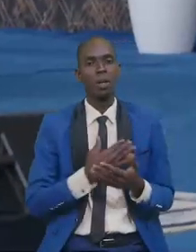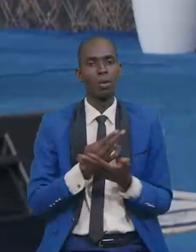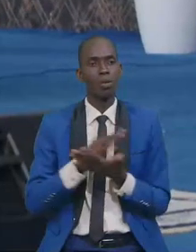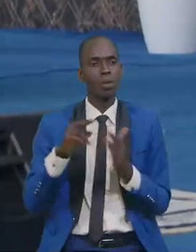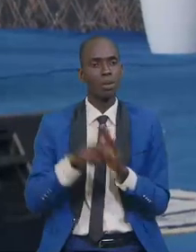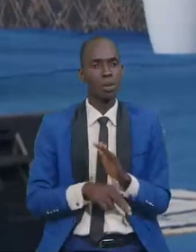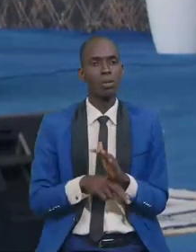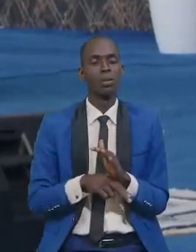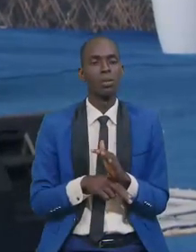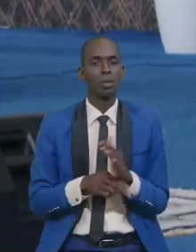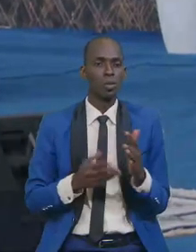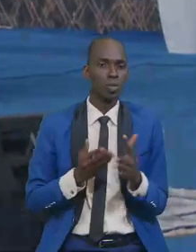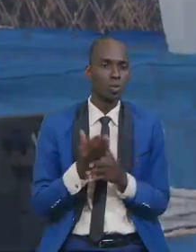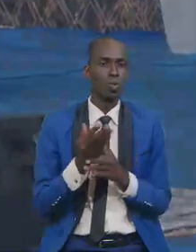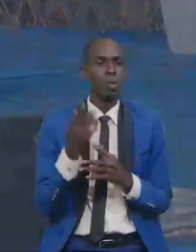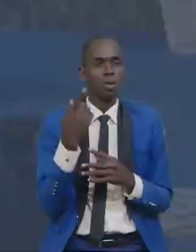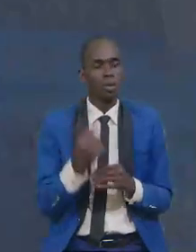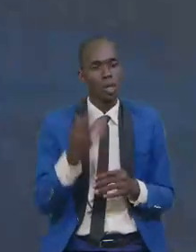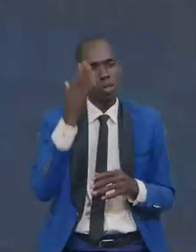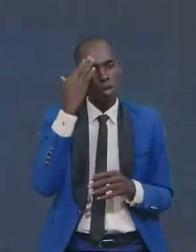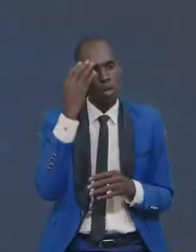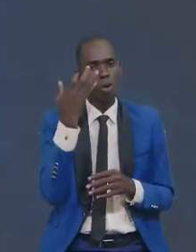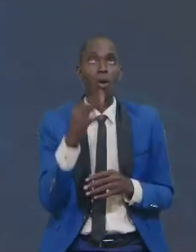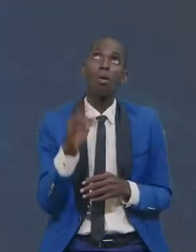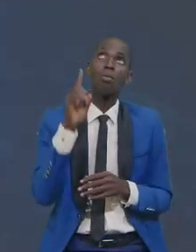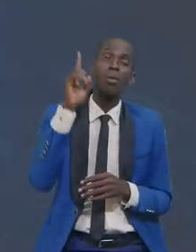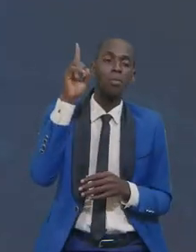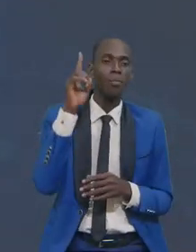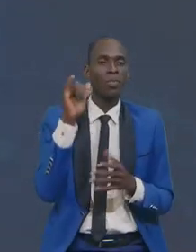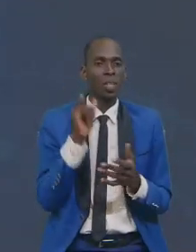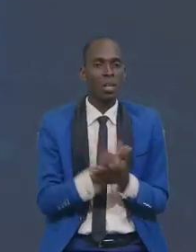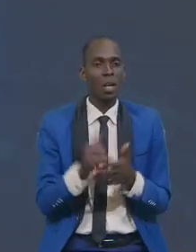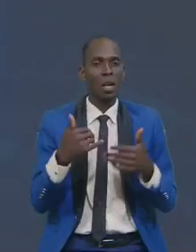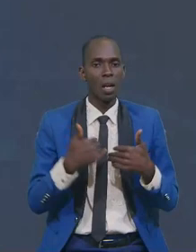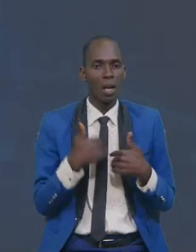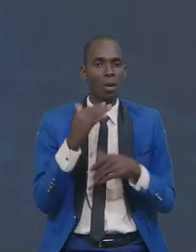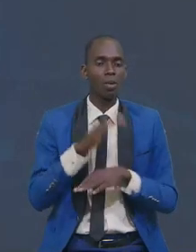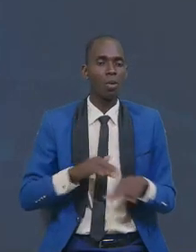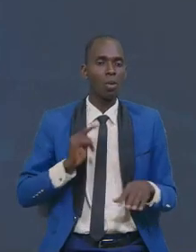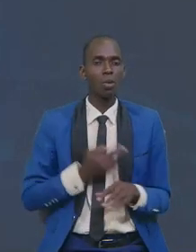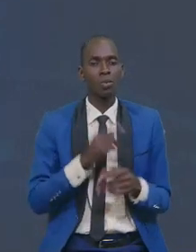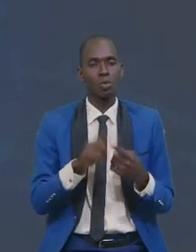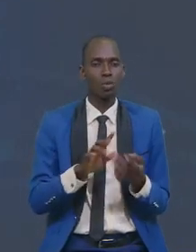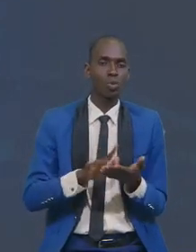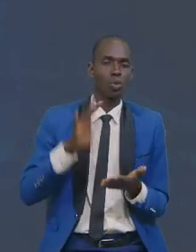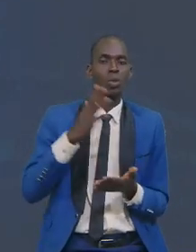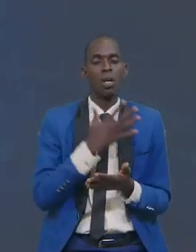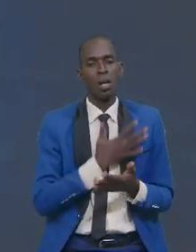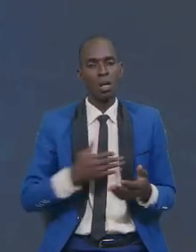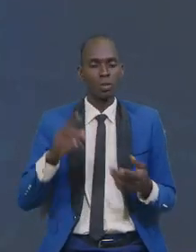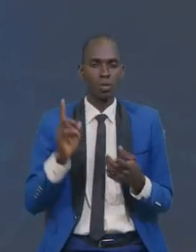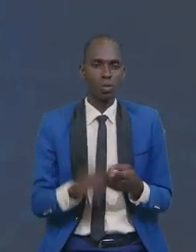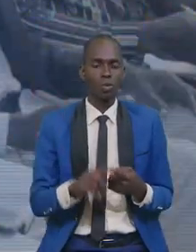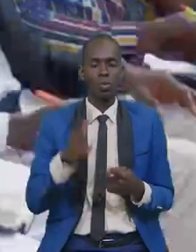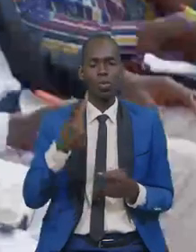piété. Ça c'est la sainteté. Par la connaissance de celui qui nous a appelés par sa propre gloire et par